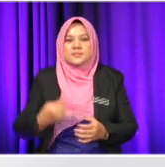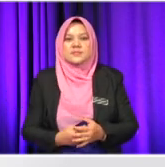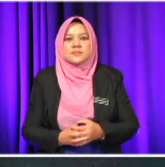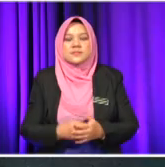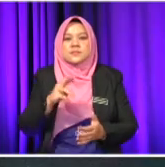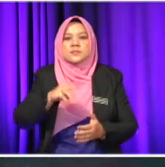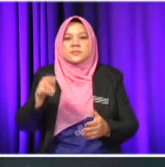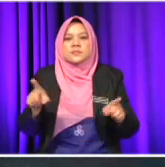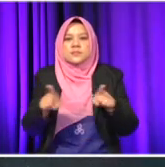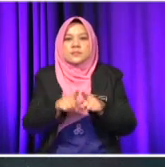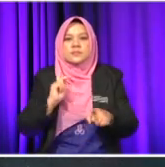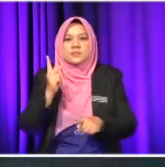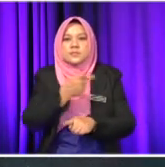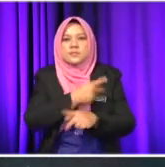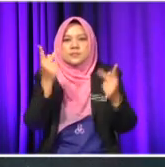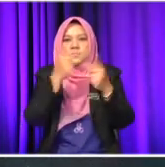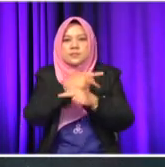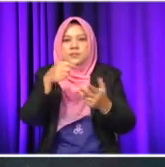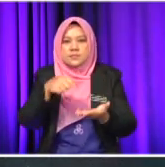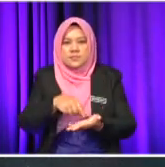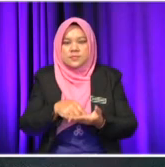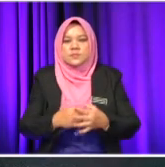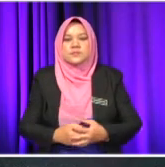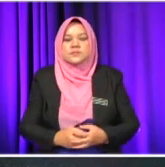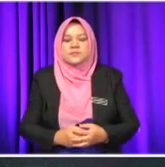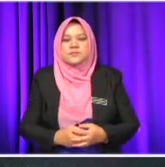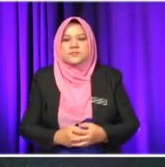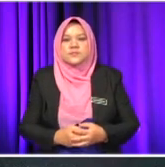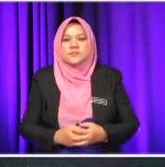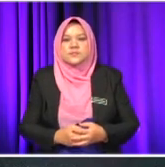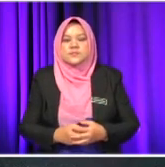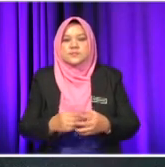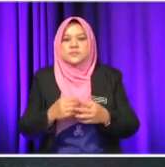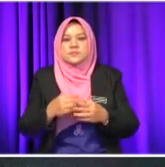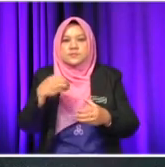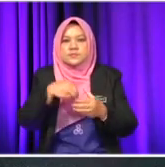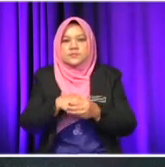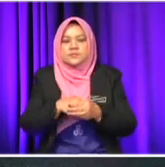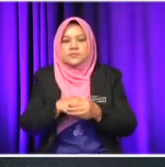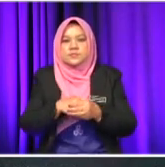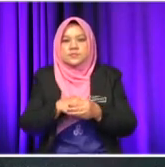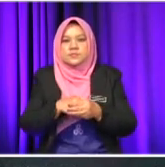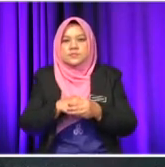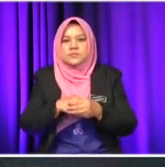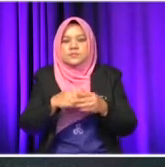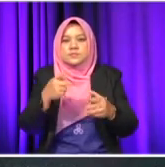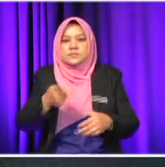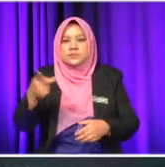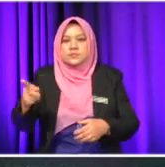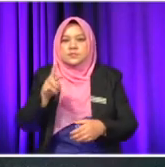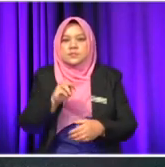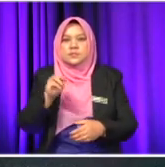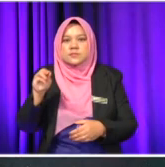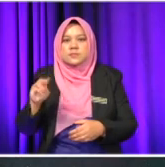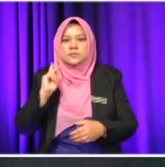ini dia murid-murid agama Islam dengan kita kali ini betul saya baca katanya di dalam mata pelajaran produksi mati media kali ini